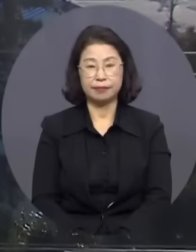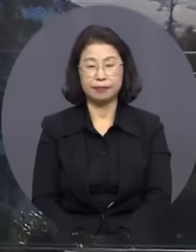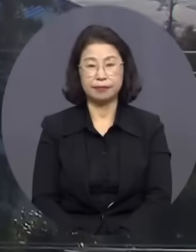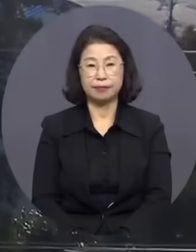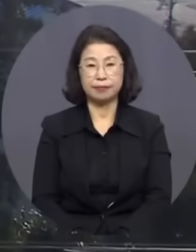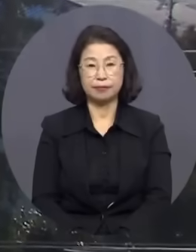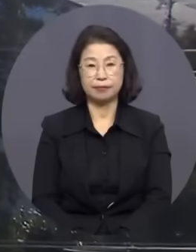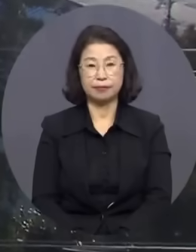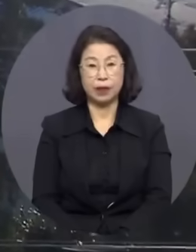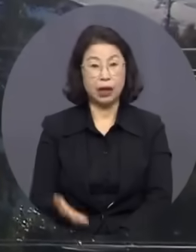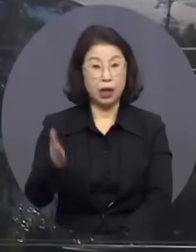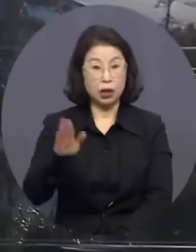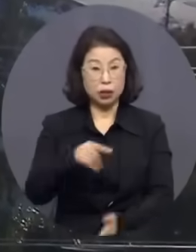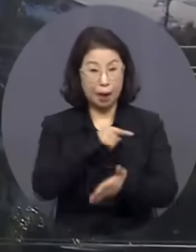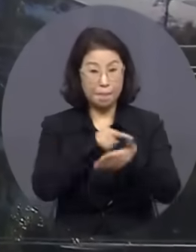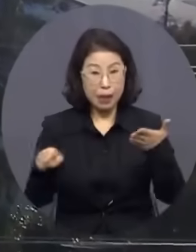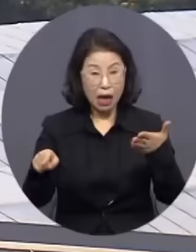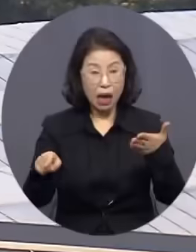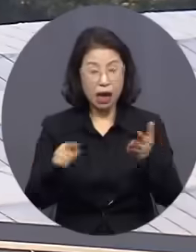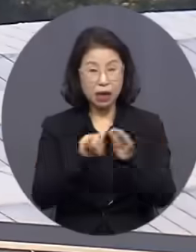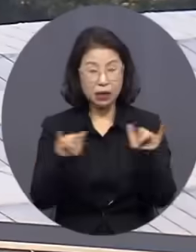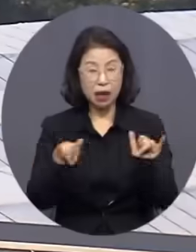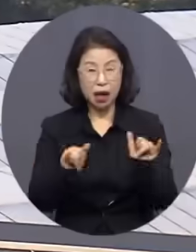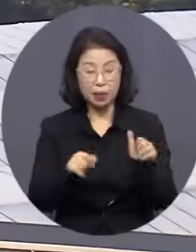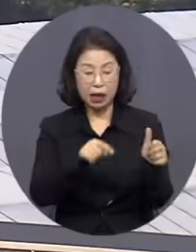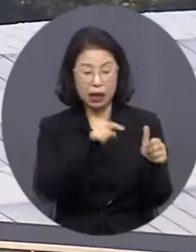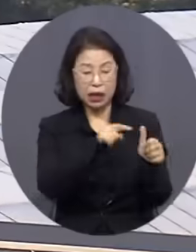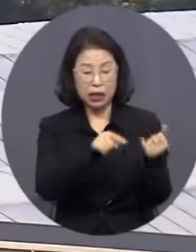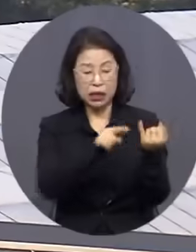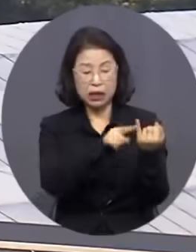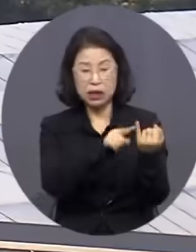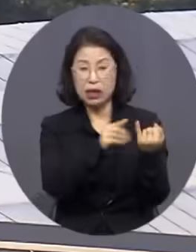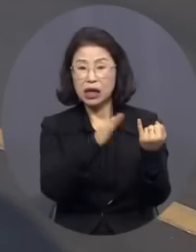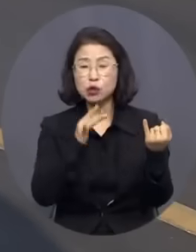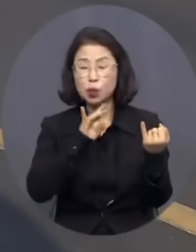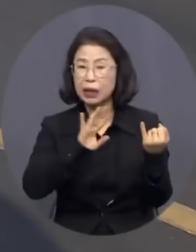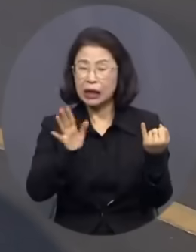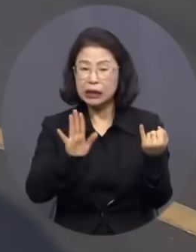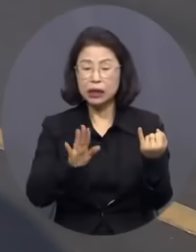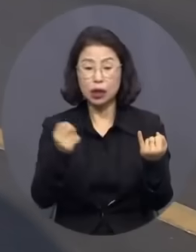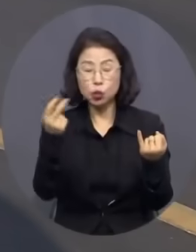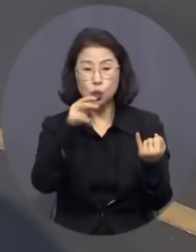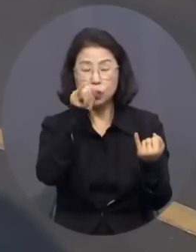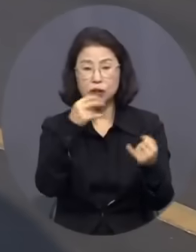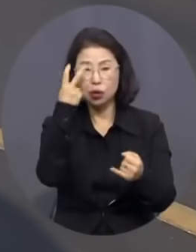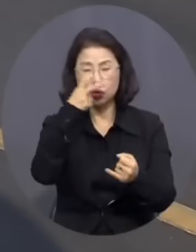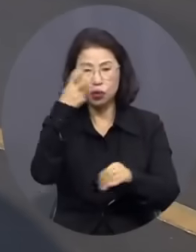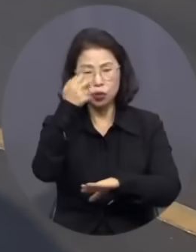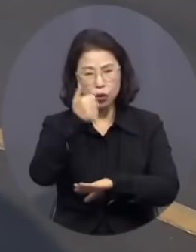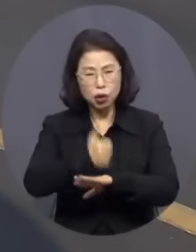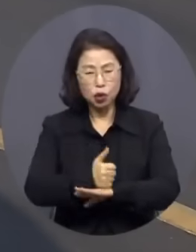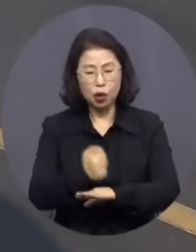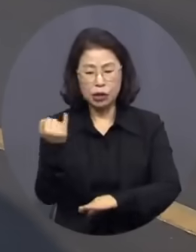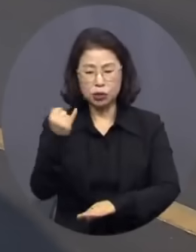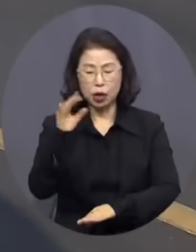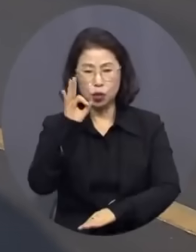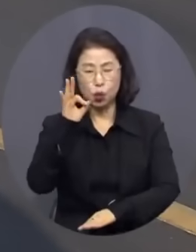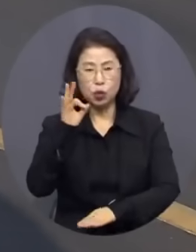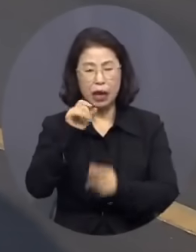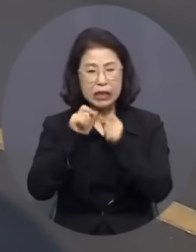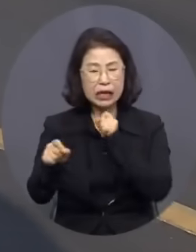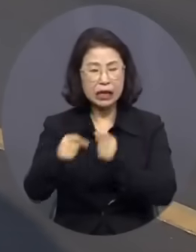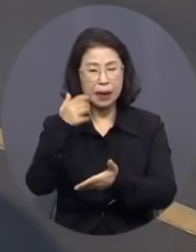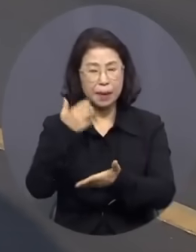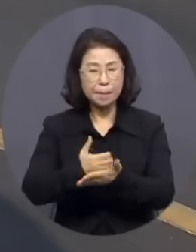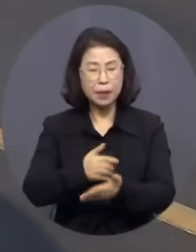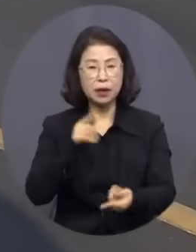아니고. 그런데 피해를 입은 주민은 김 씨 가족뿐만이 아니었습니다. 경찰 조사 결과 여성에게 돈을 뜯긴 피해자들이